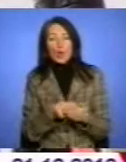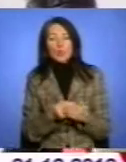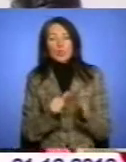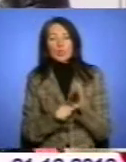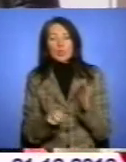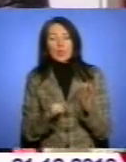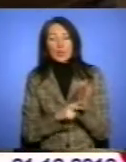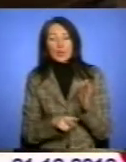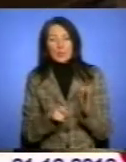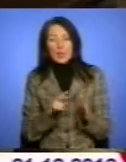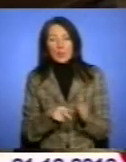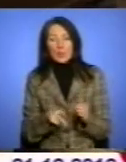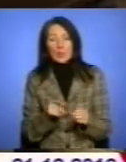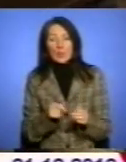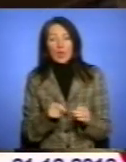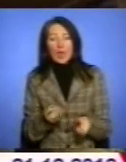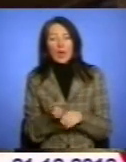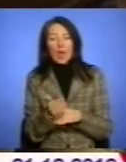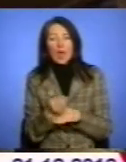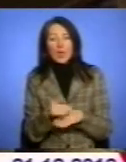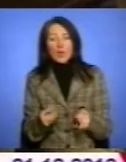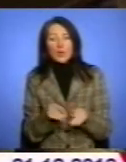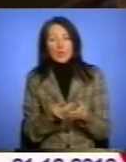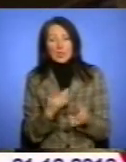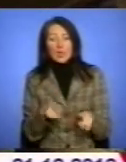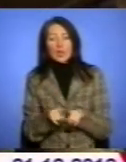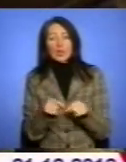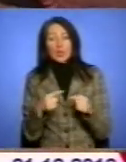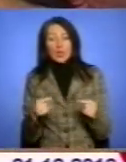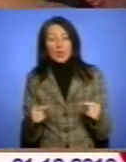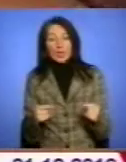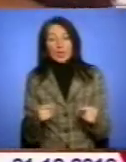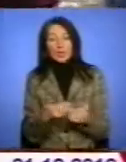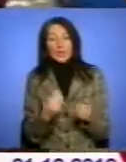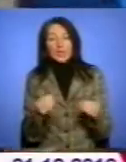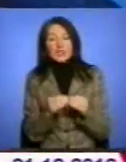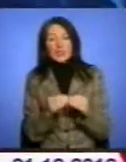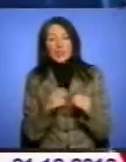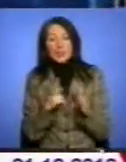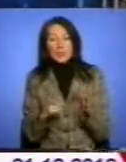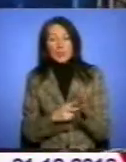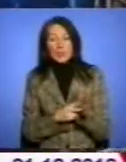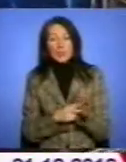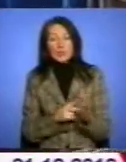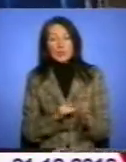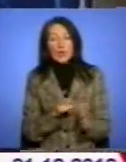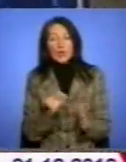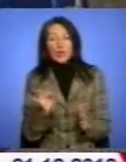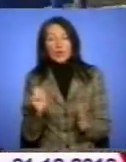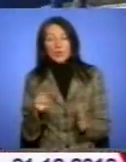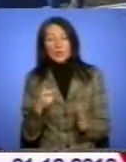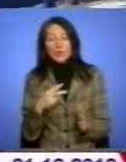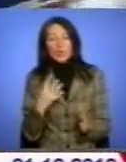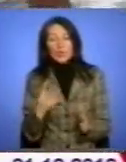до 100 гривень. Ціни на рибу різноманітні. Товстолобик – 12 гривень, карась – від 10 до 17, короб –